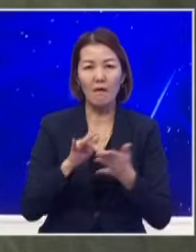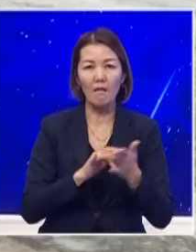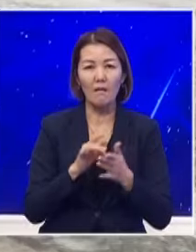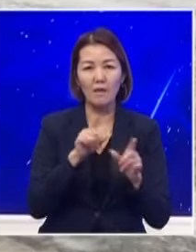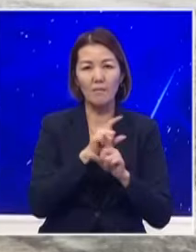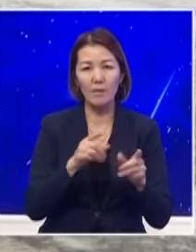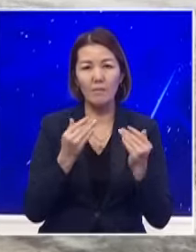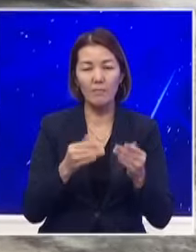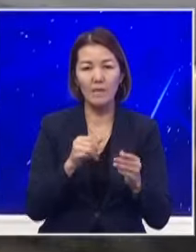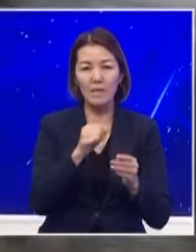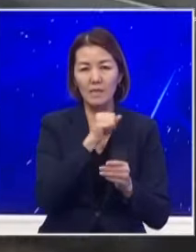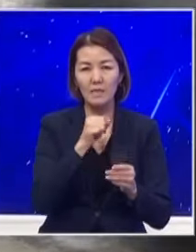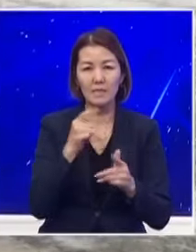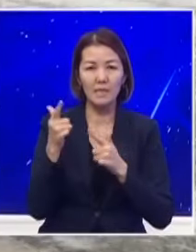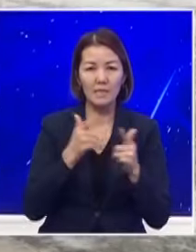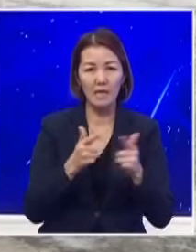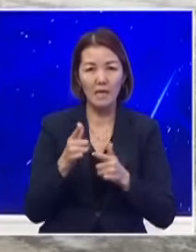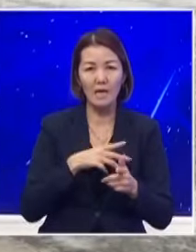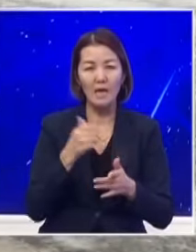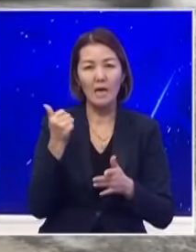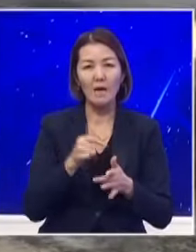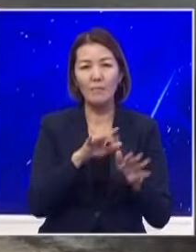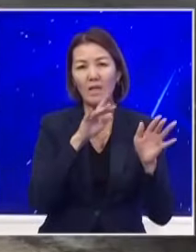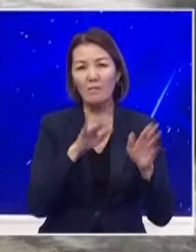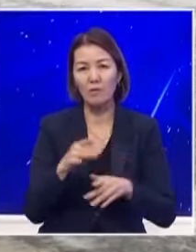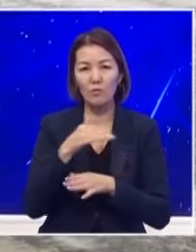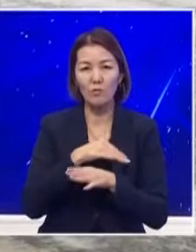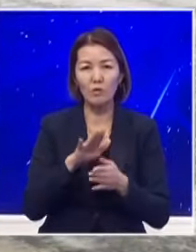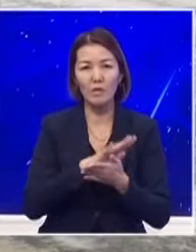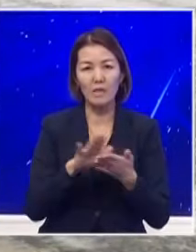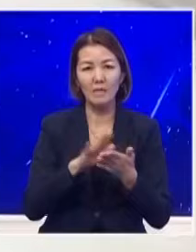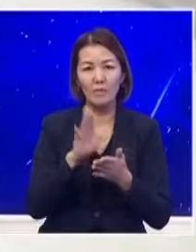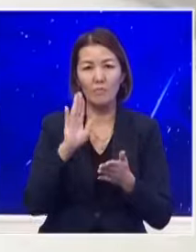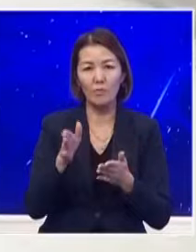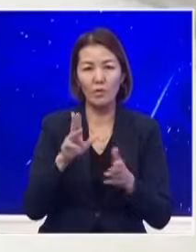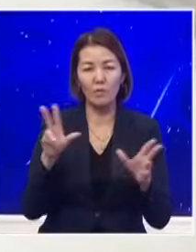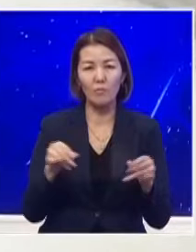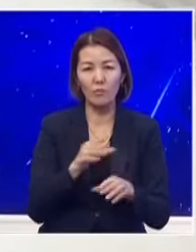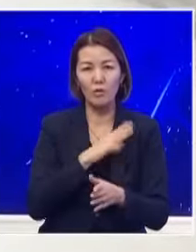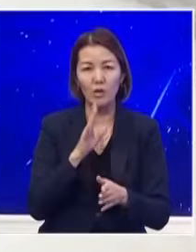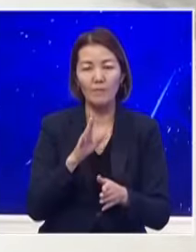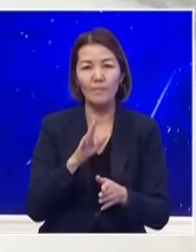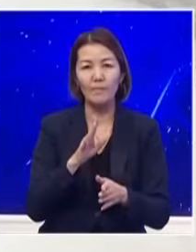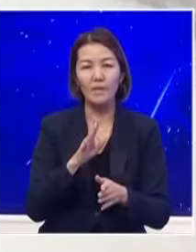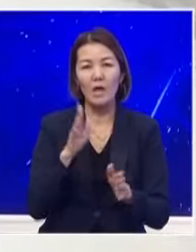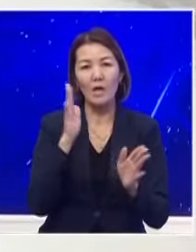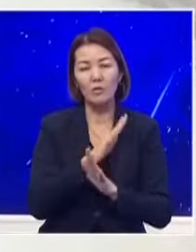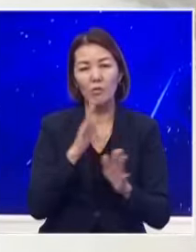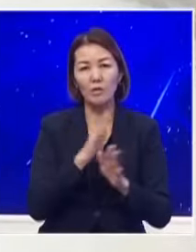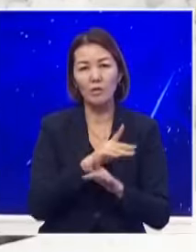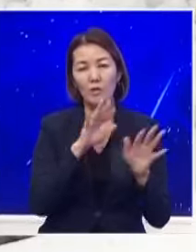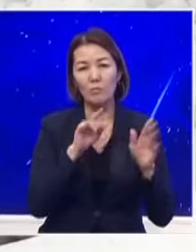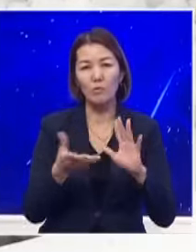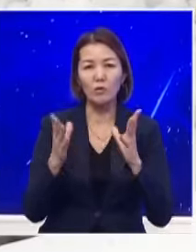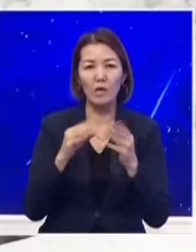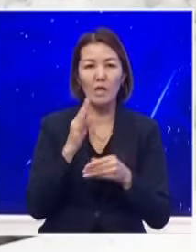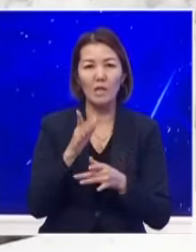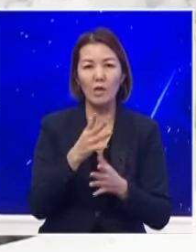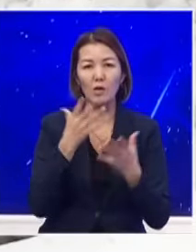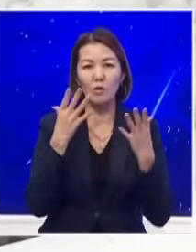мекемелер биыл қысқа сақадай сай. Апталап жауса да көшелері ақ қардан аршып береміз, деп отыр. Ал синоптикердің